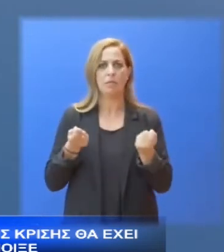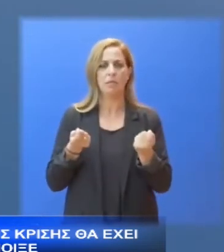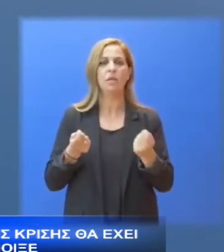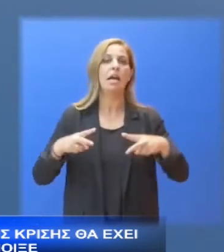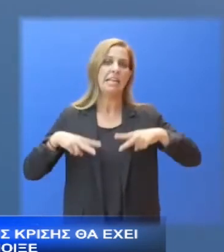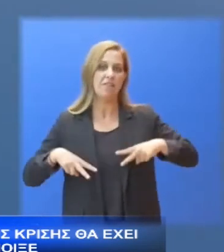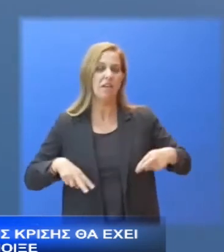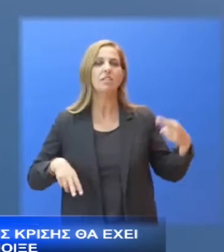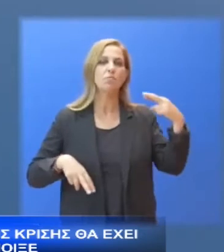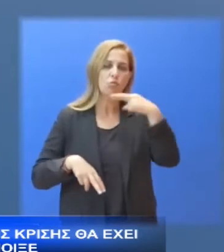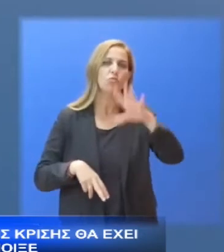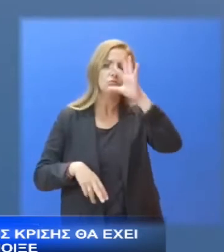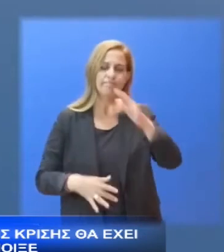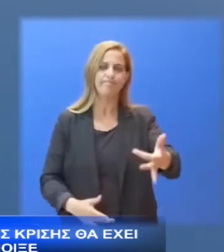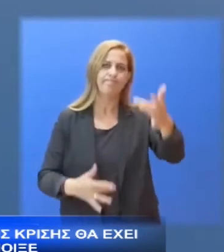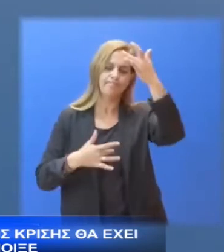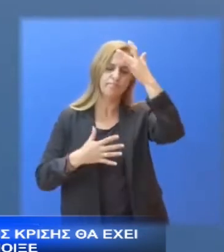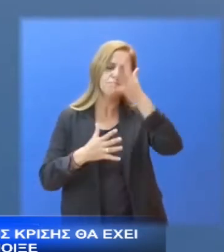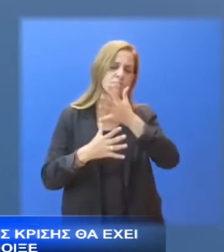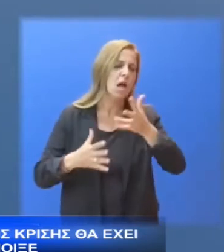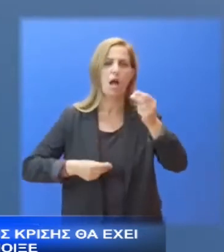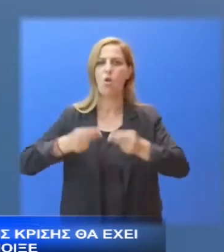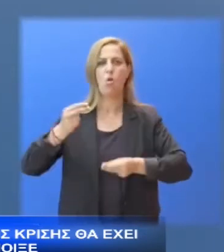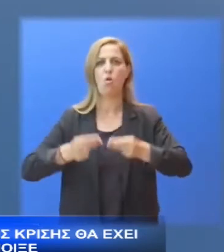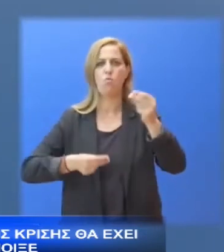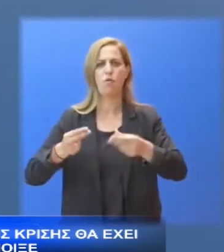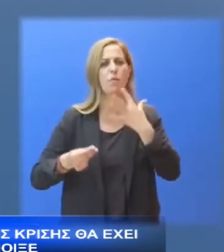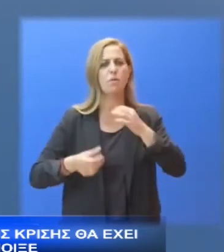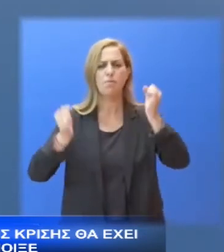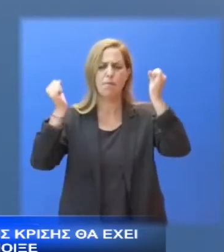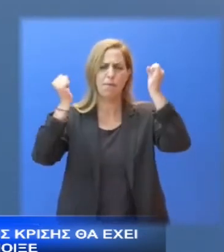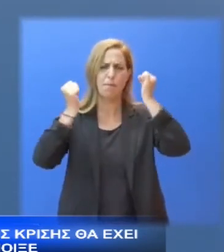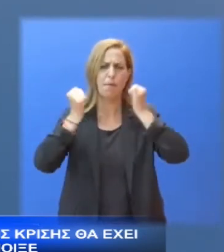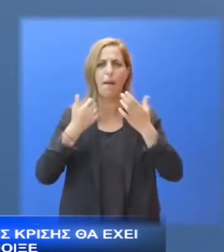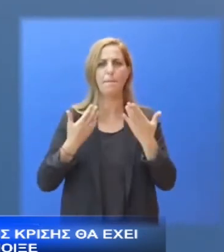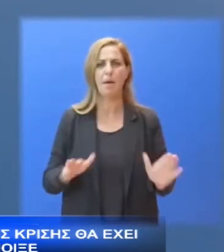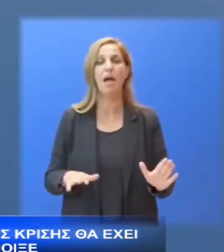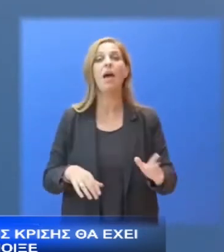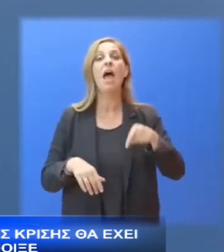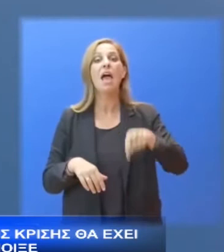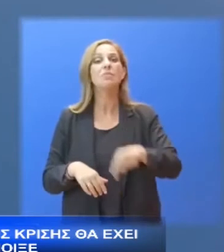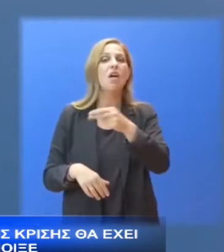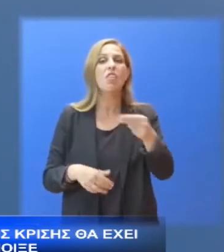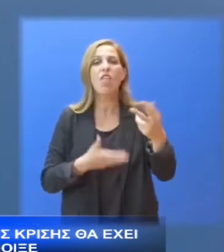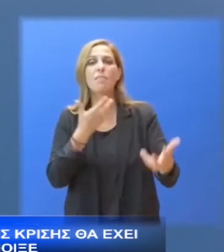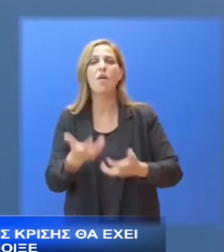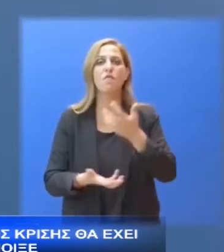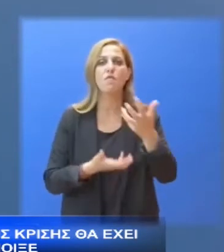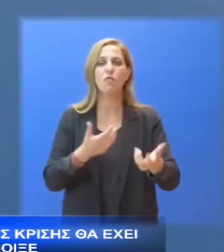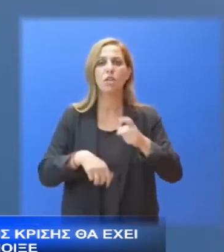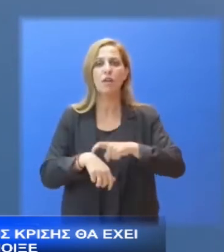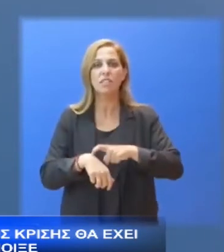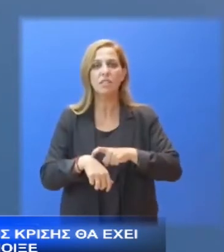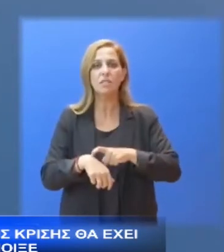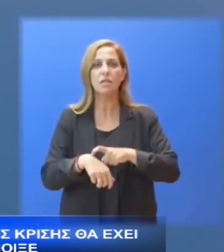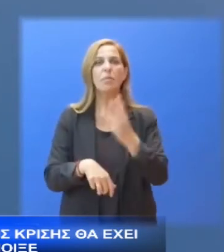πλήρως το μέγεθος του προβλήματος σε όλες τις διαστάσεις και των ζημιών. Ο αγώνας που δίνουμε στο μέτωπο αυτή τη στιγμή είναι